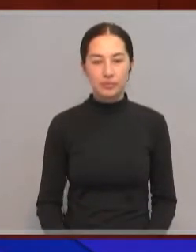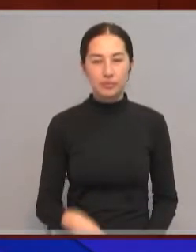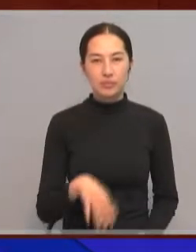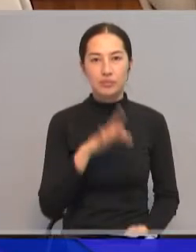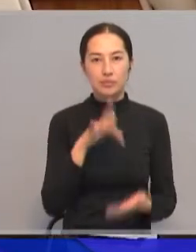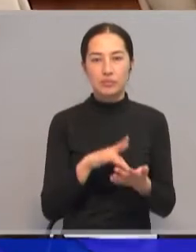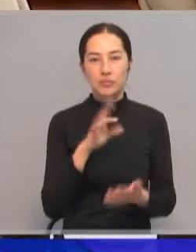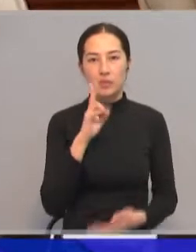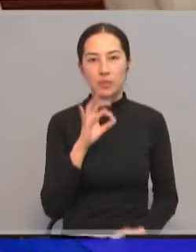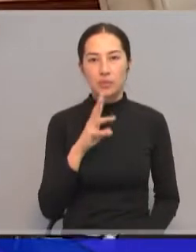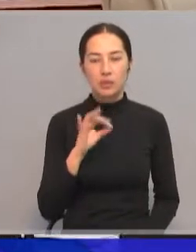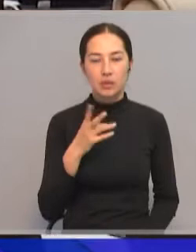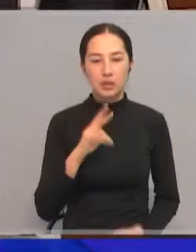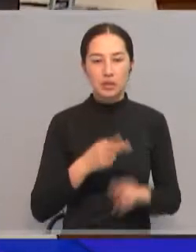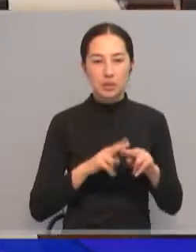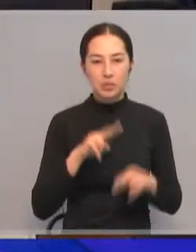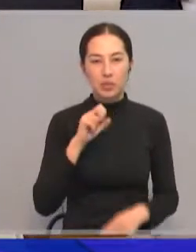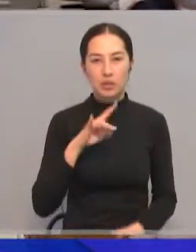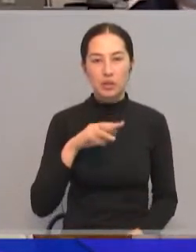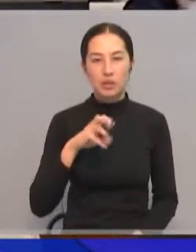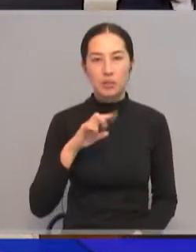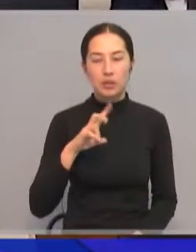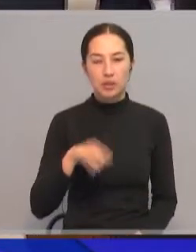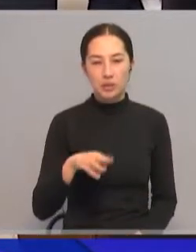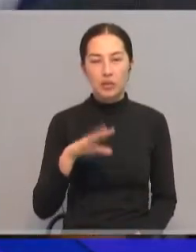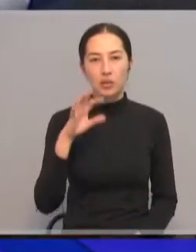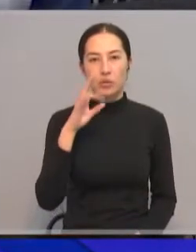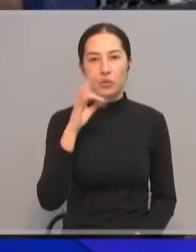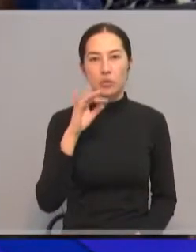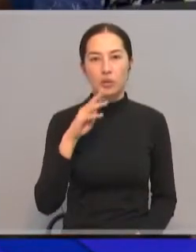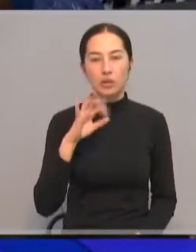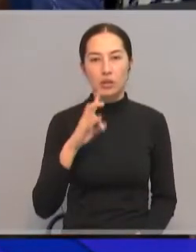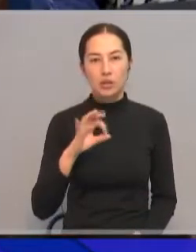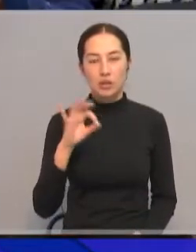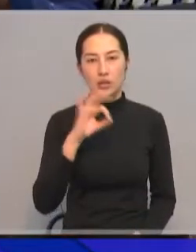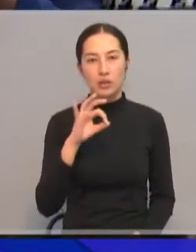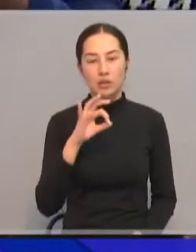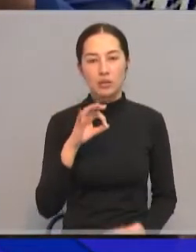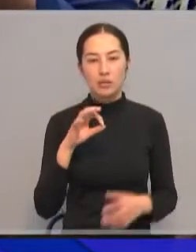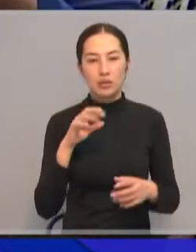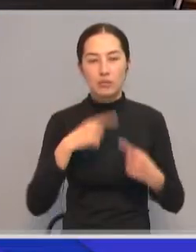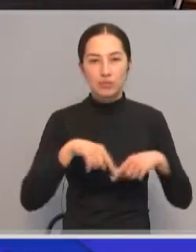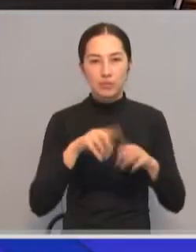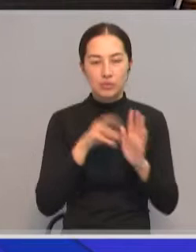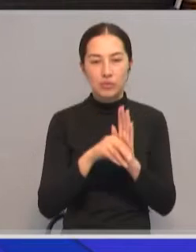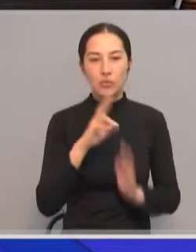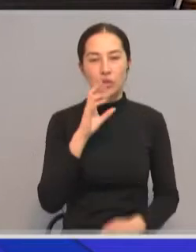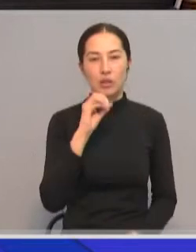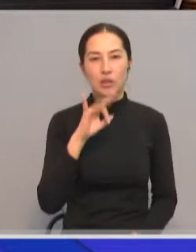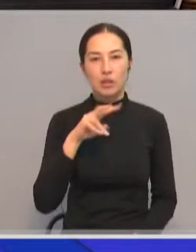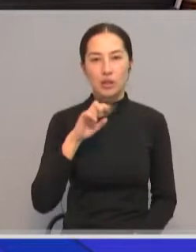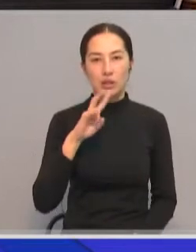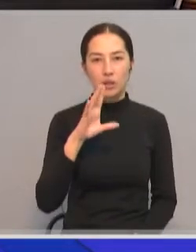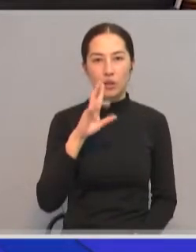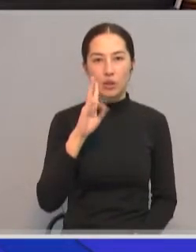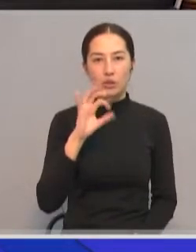Орталық сайлау комиссиясының қаулысымен парламент мәжілісі депутатының бос мандаты Нұр Отан партиясы қоғамдық бірлестігінің мүшесі Ерлан Қошановқа берілді. Осыдан